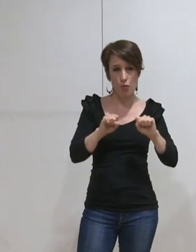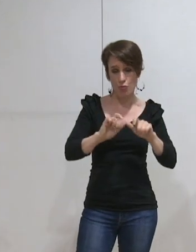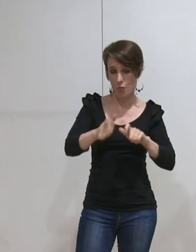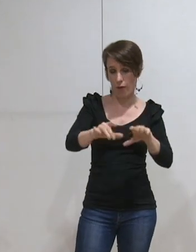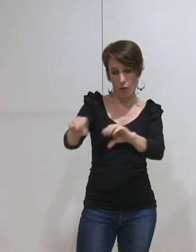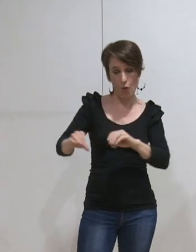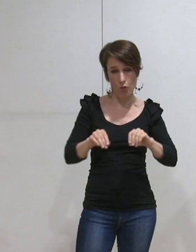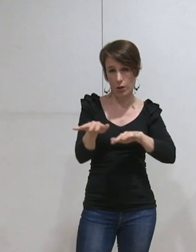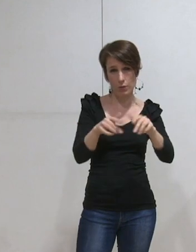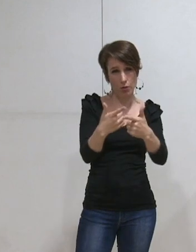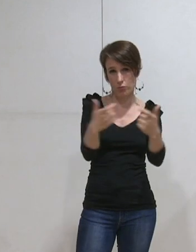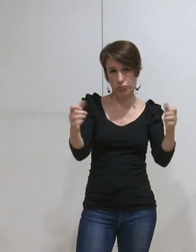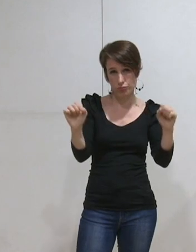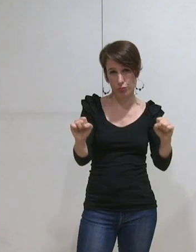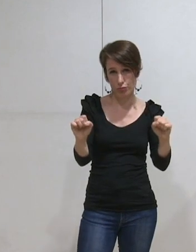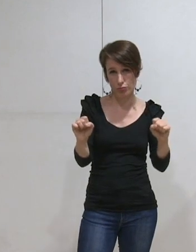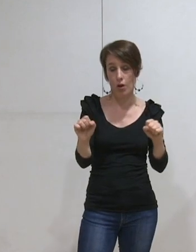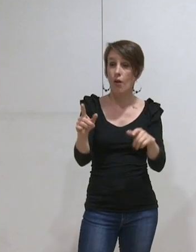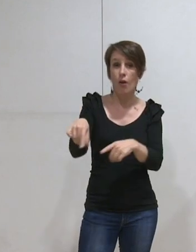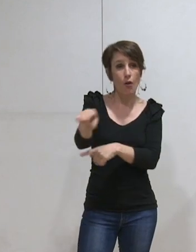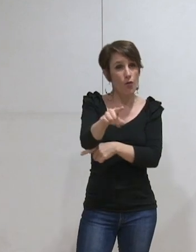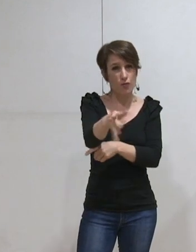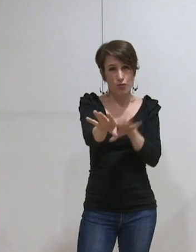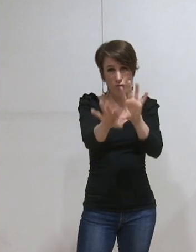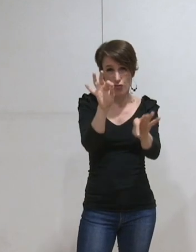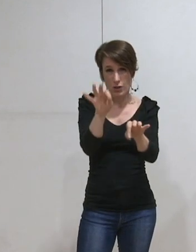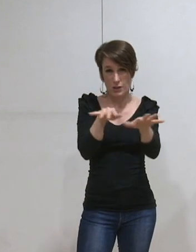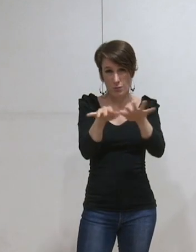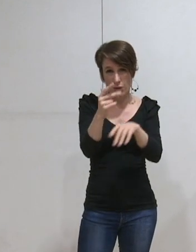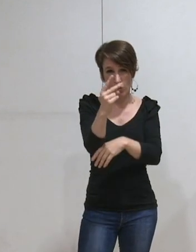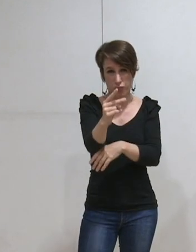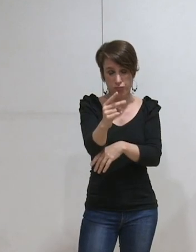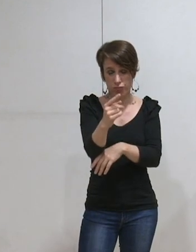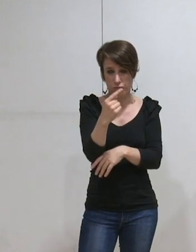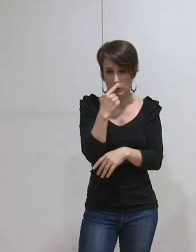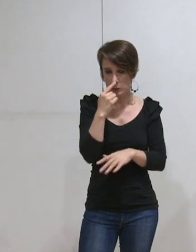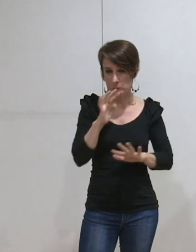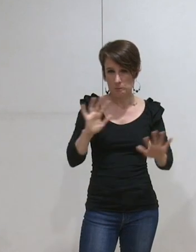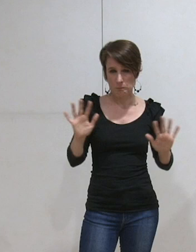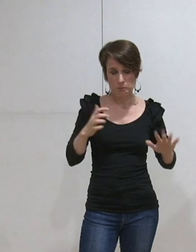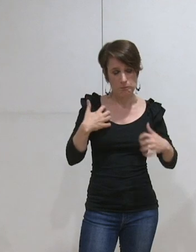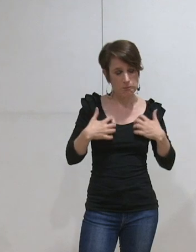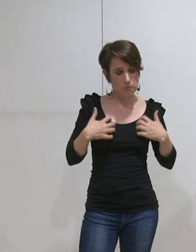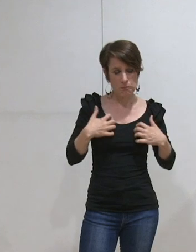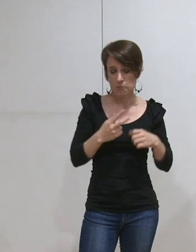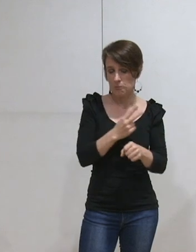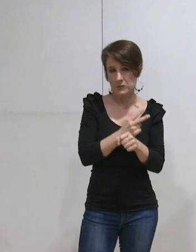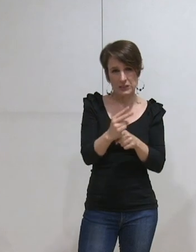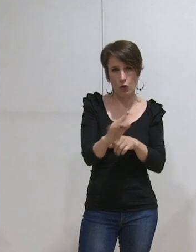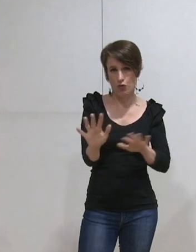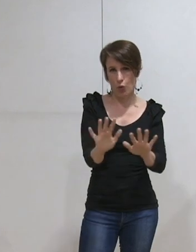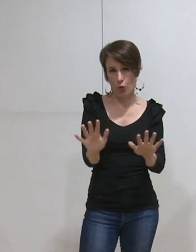logement la manière que vous avez choisi nous paraît dangereuse nous paraî porteuse aussi de de